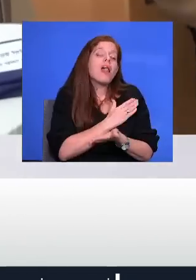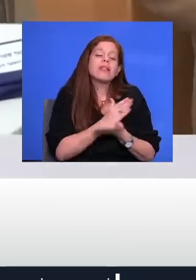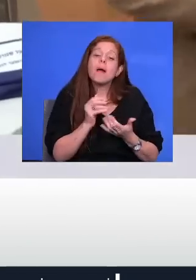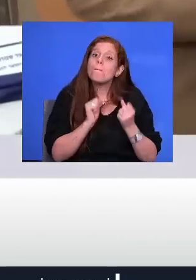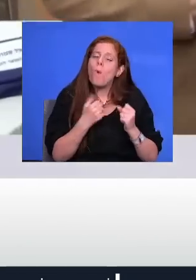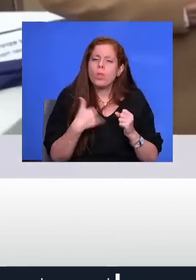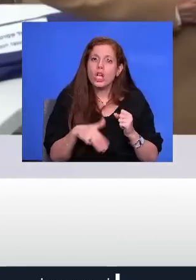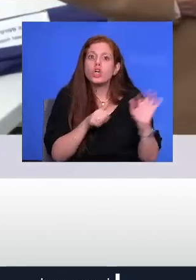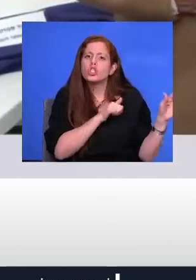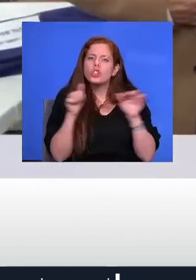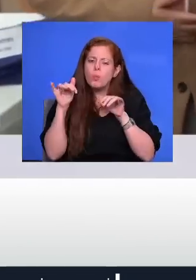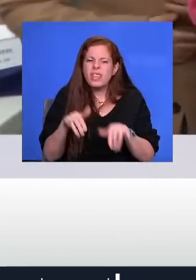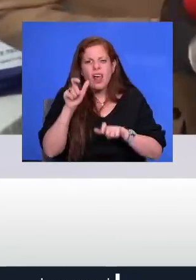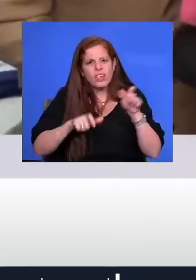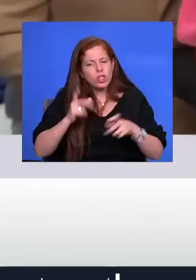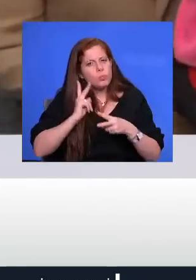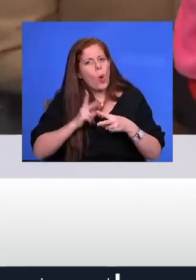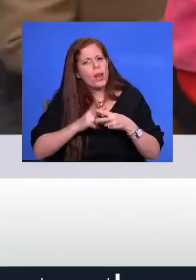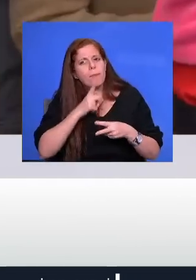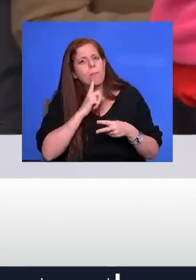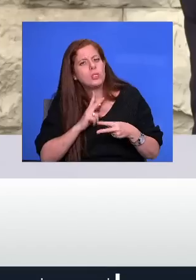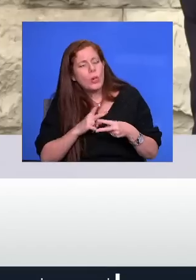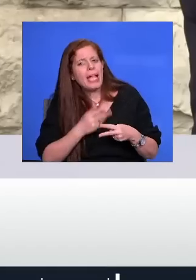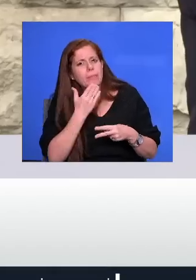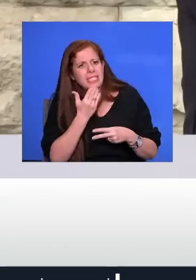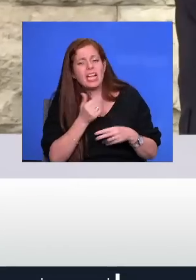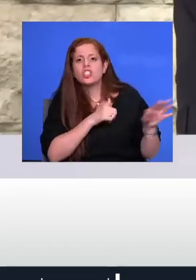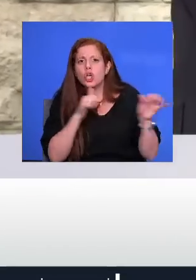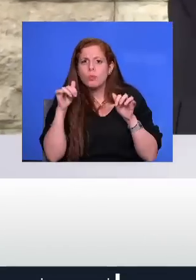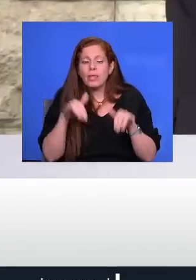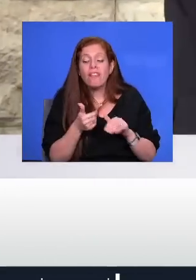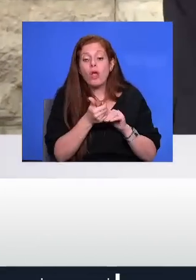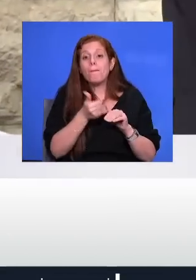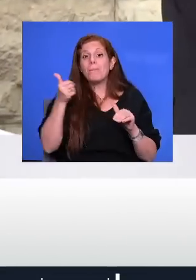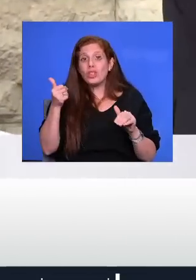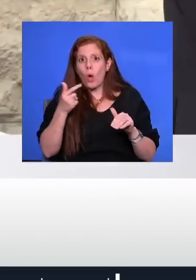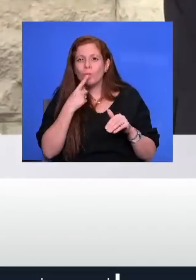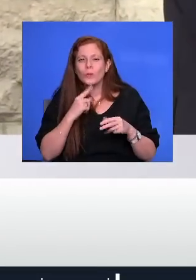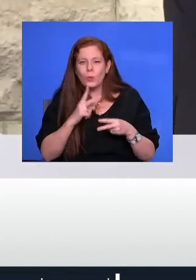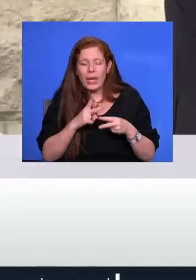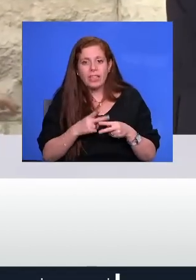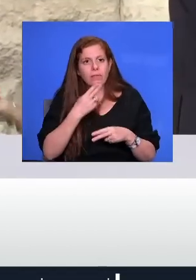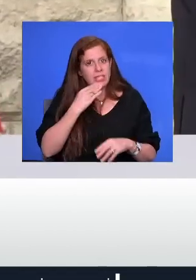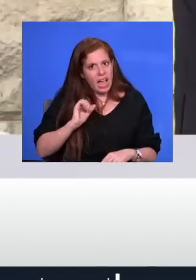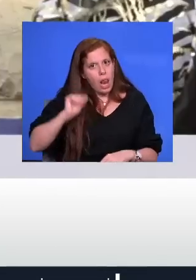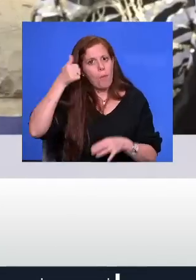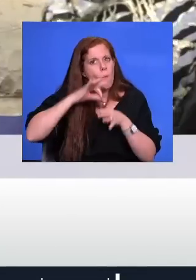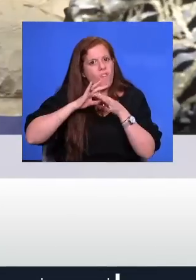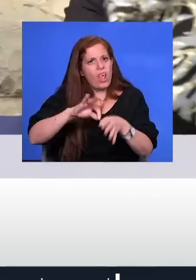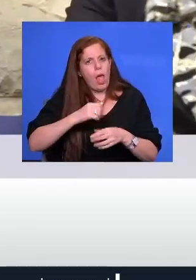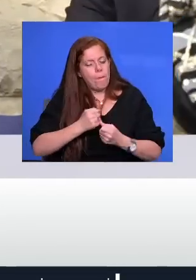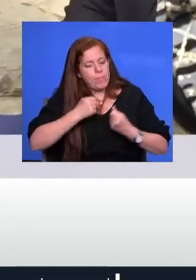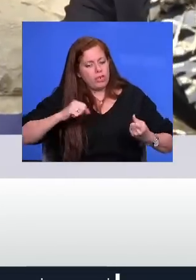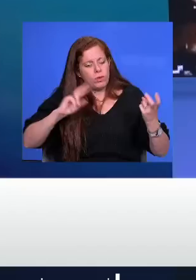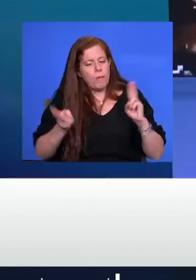אלף אנשים שחולים בסוכרת בישראל. יש 600 אלף שהם בטרום סוכרת, וישראל היא מובילה בהשמנה בעולם. ולכן זאת